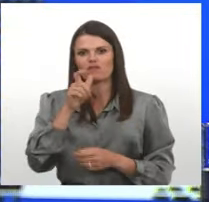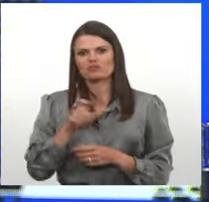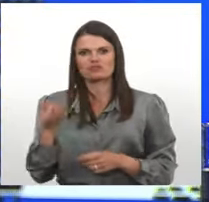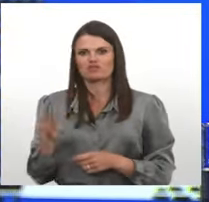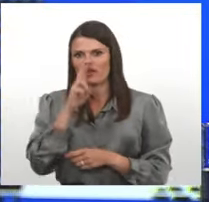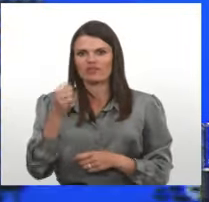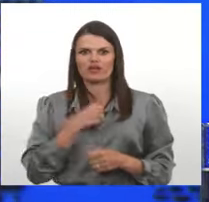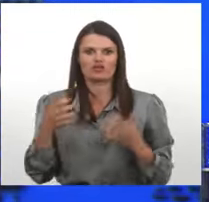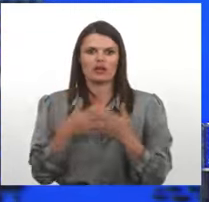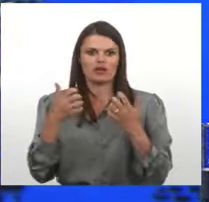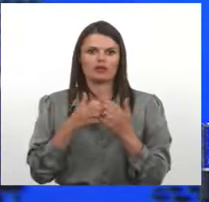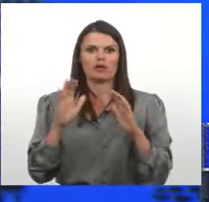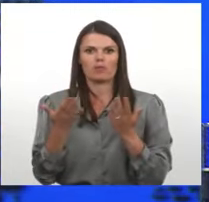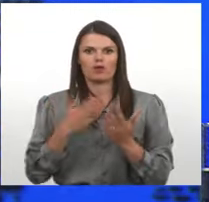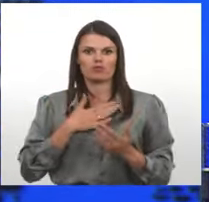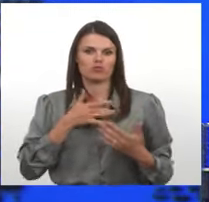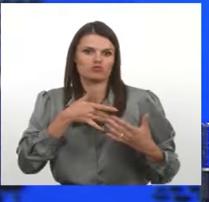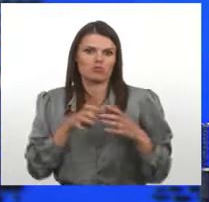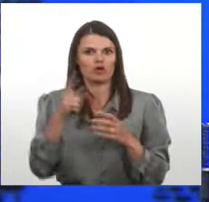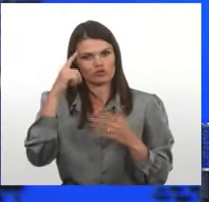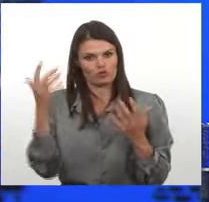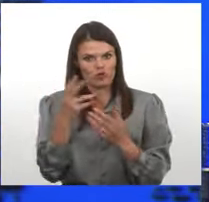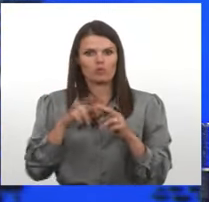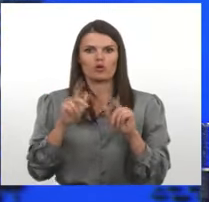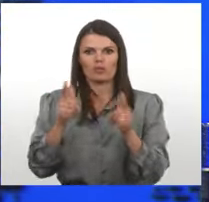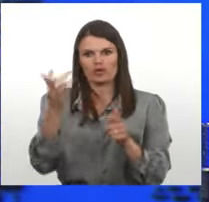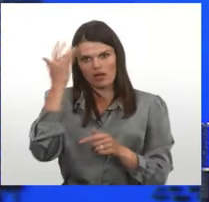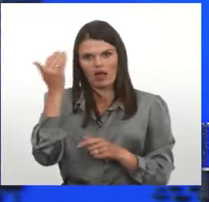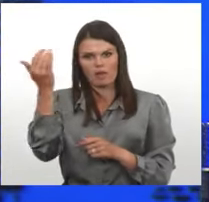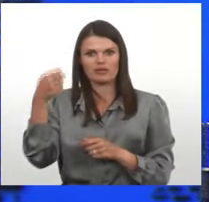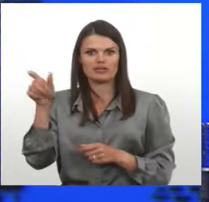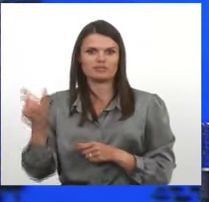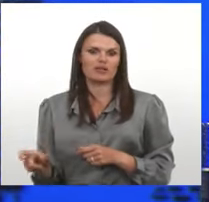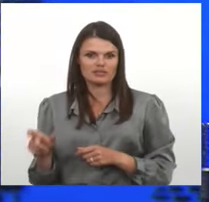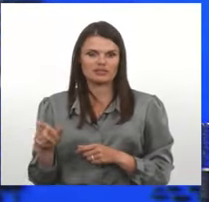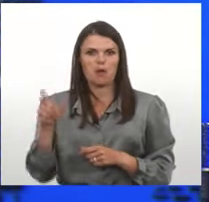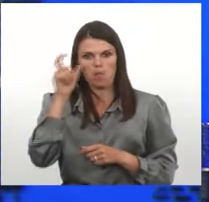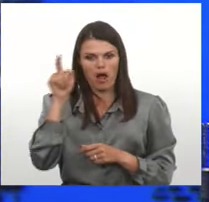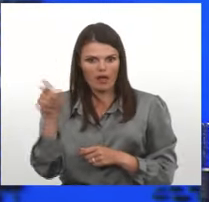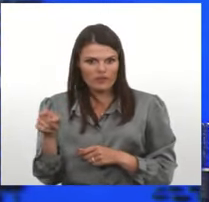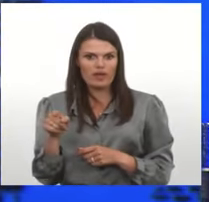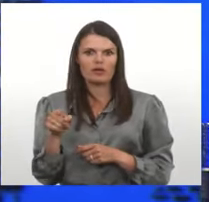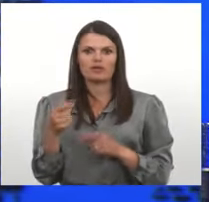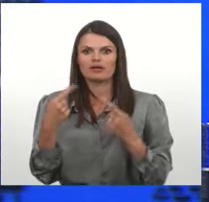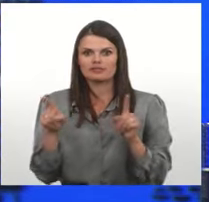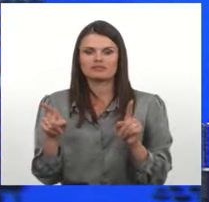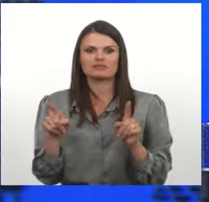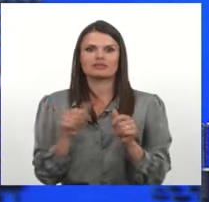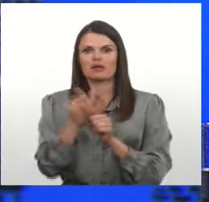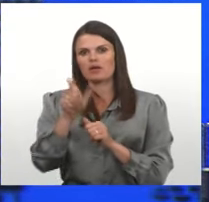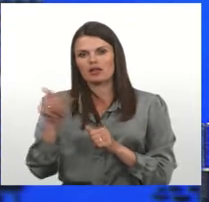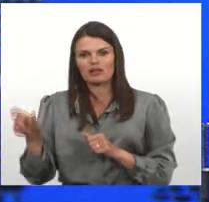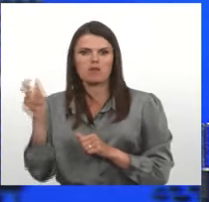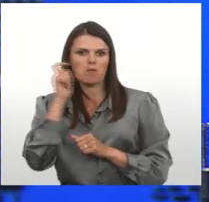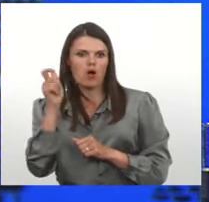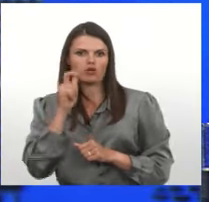karā. Bet tas, ko domā mūsu partija, viņi piekrīt Amerikas Savienoto Valstu prezidentam Joe Bidenam, citiem līderiem, Emmanuelam